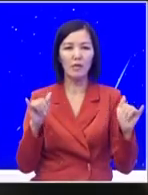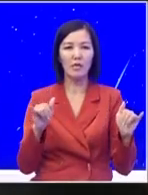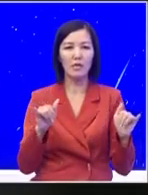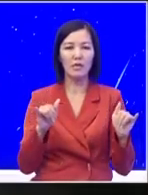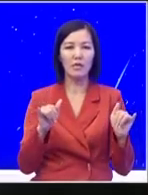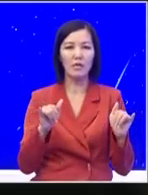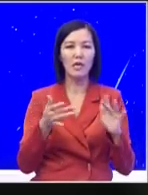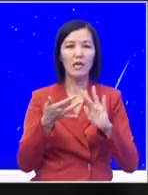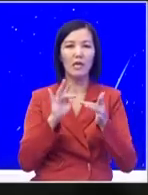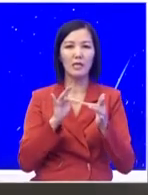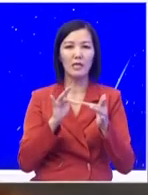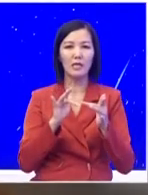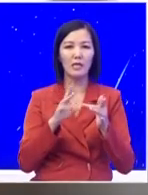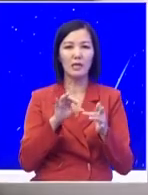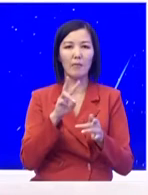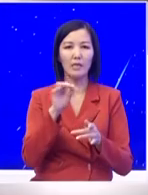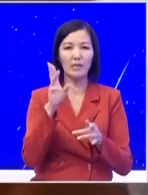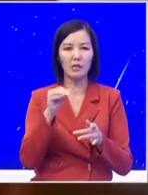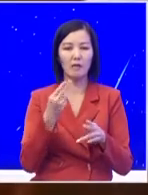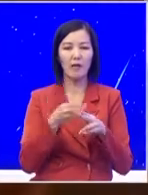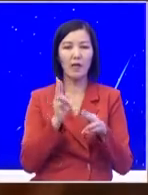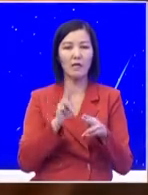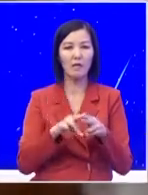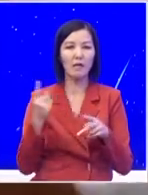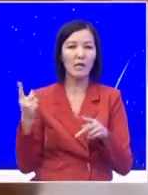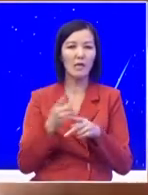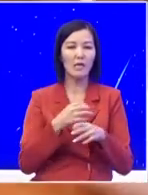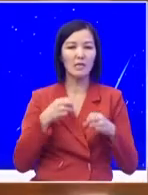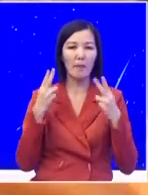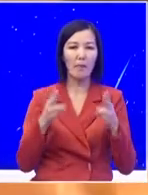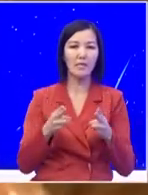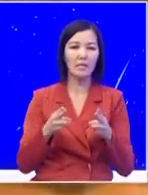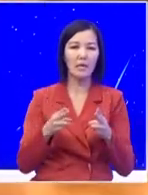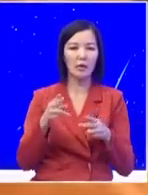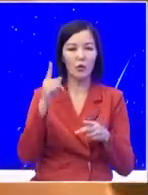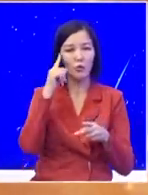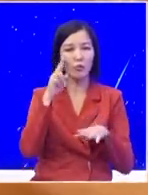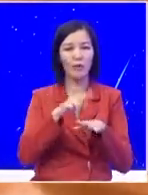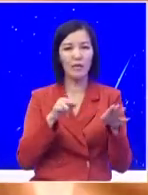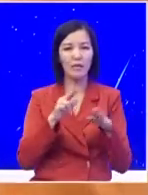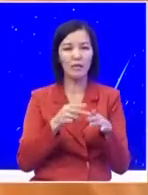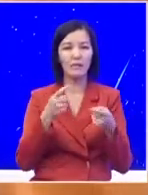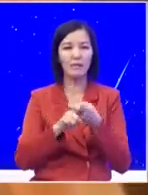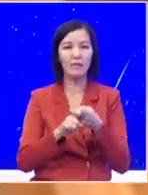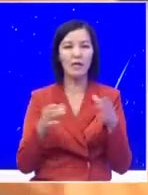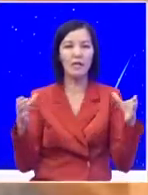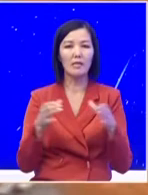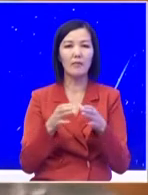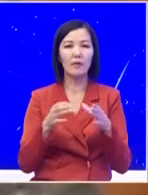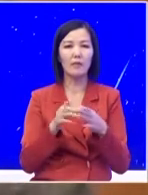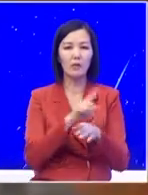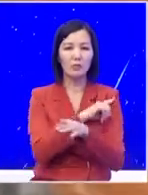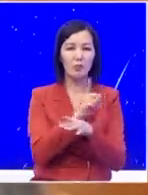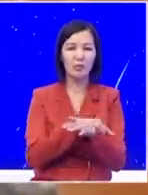посредством интернет-ресурсов и мессенджеров. Эта форма одна из опасных, считают полицейские. В связи с этим департамент полиции